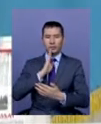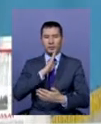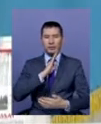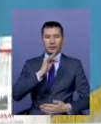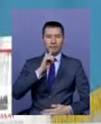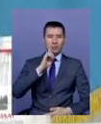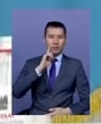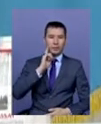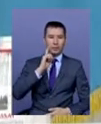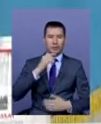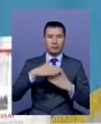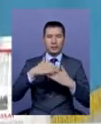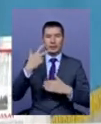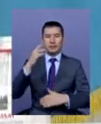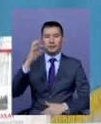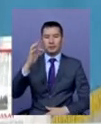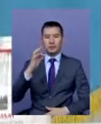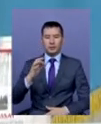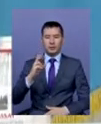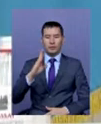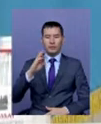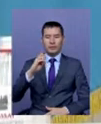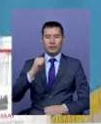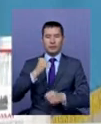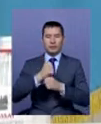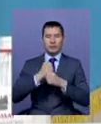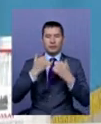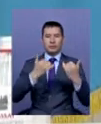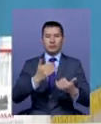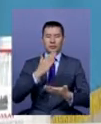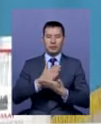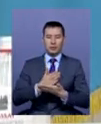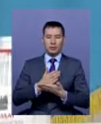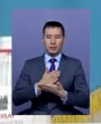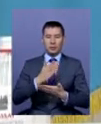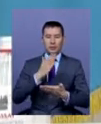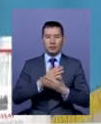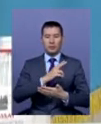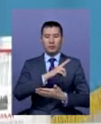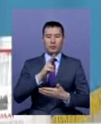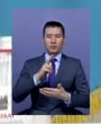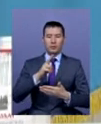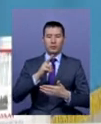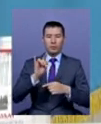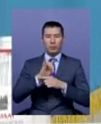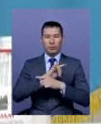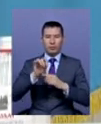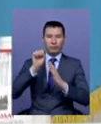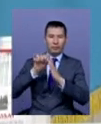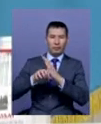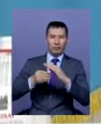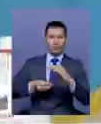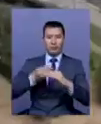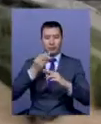үшін 30% квота енгізілді. Сондай-ақ, жала жапқаны үшін қылмысқа тарту талабы